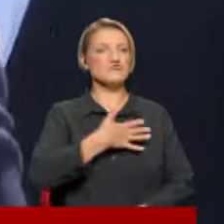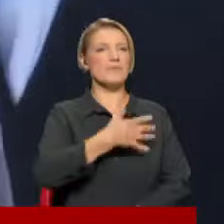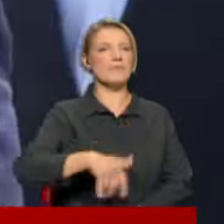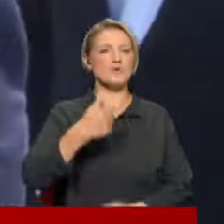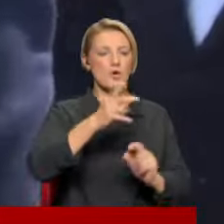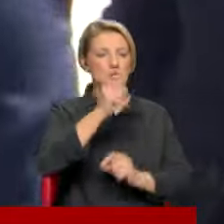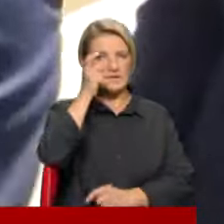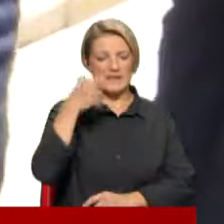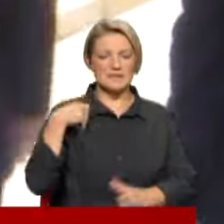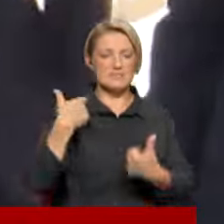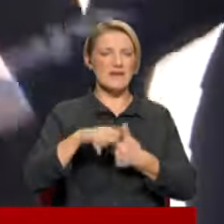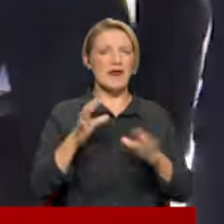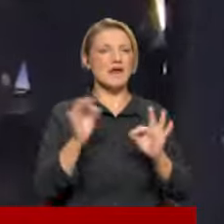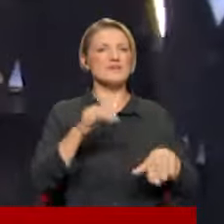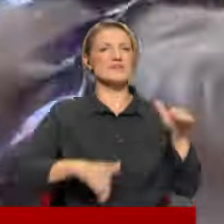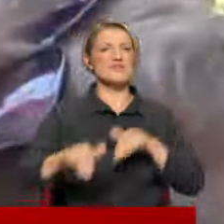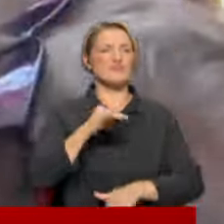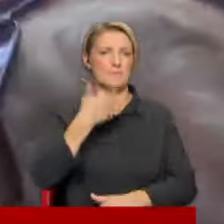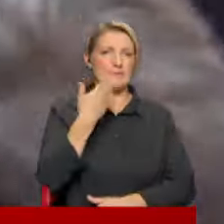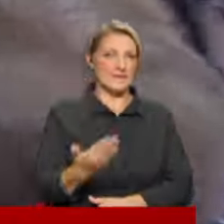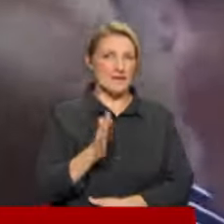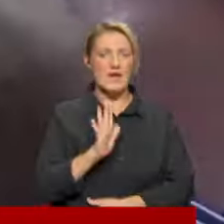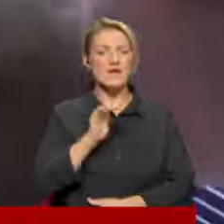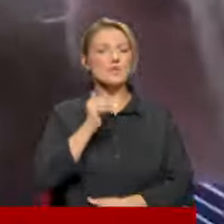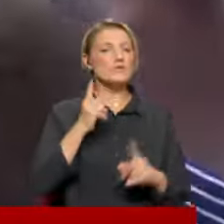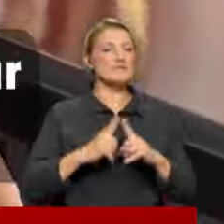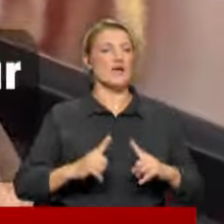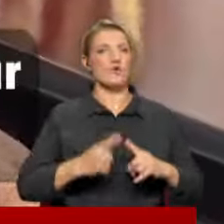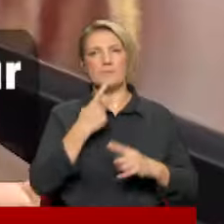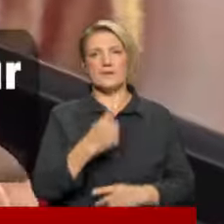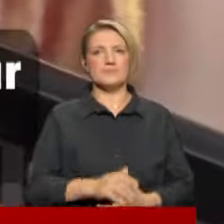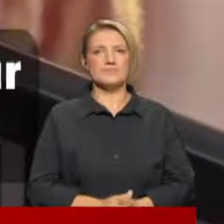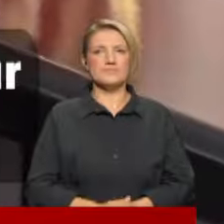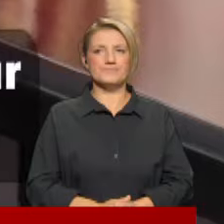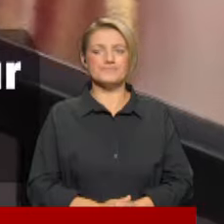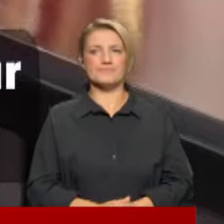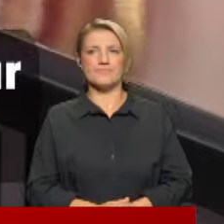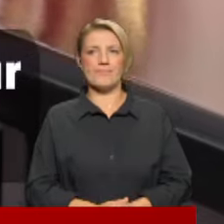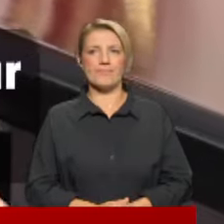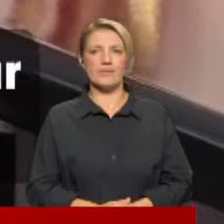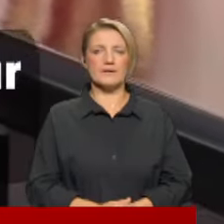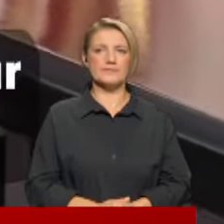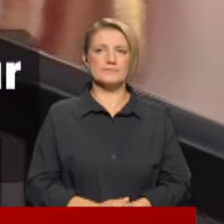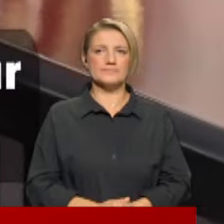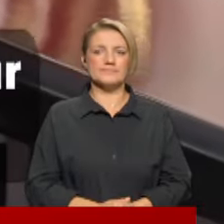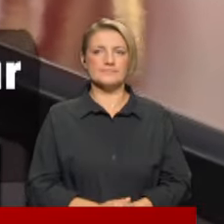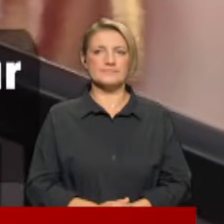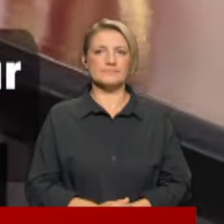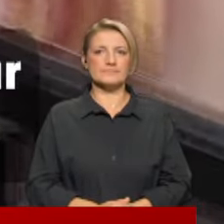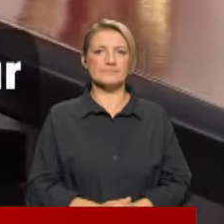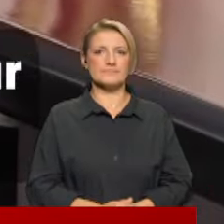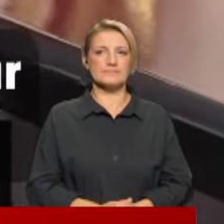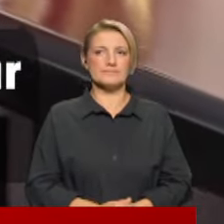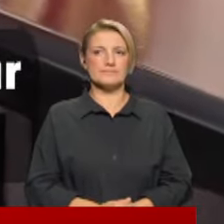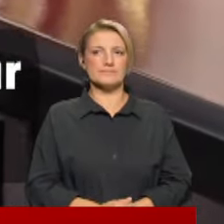lideri Özgür Özel bir kez daha erken seçimi dillendirdi. Gün sayıyorum diyerek. Gün sayıyorum, sabırsızlanıyorum. Duramıyorum iktidar olmak